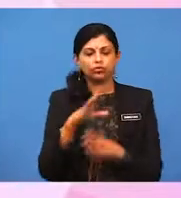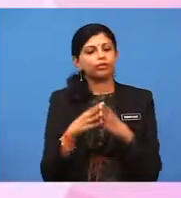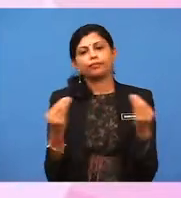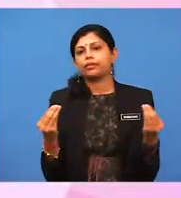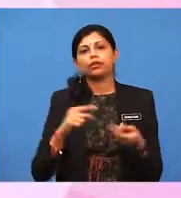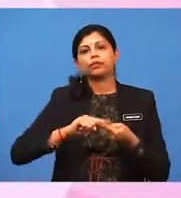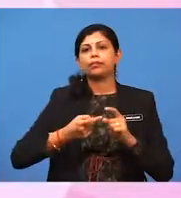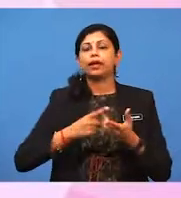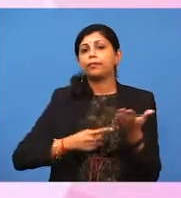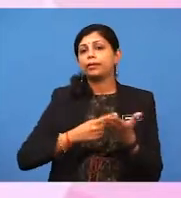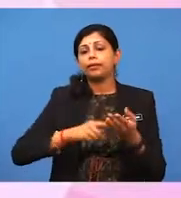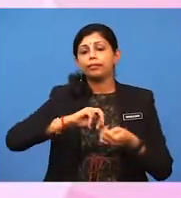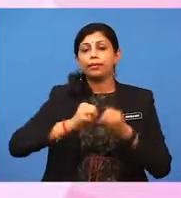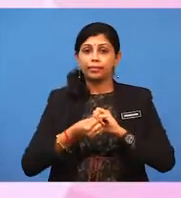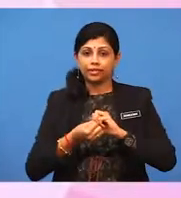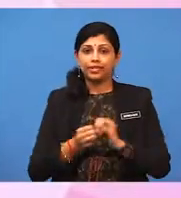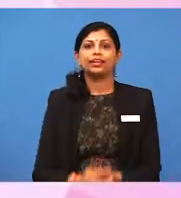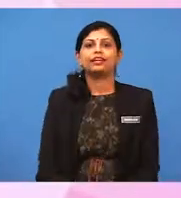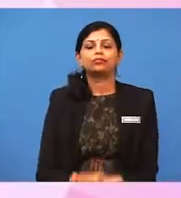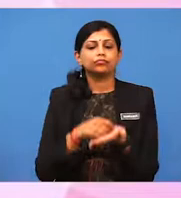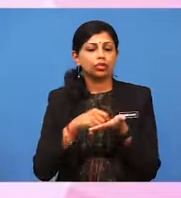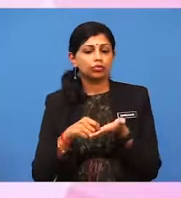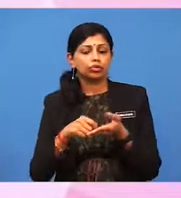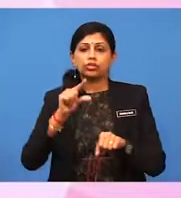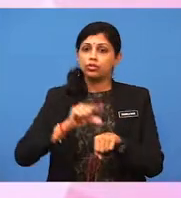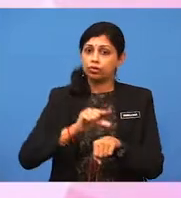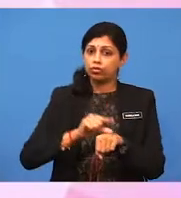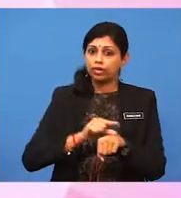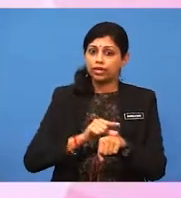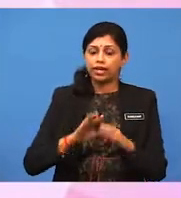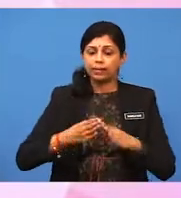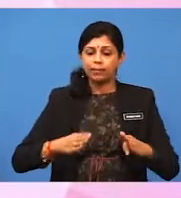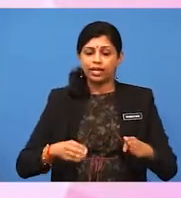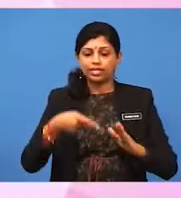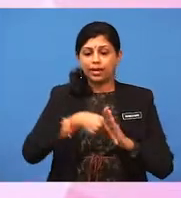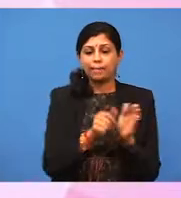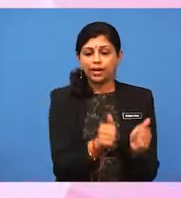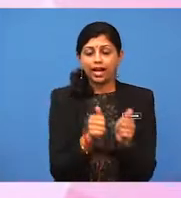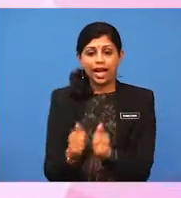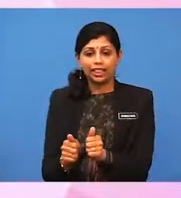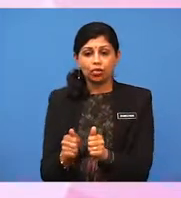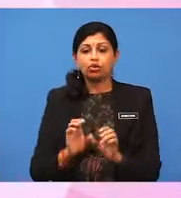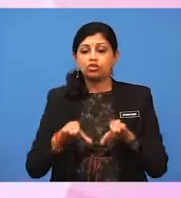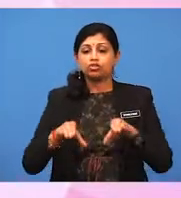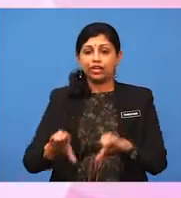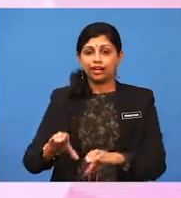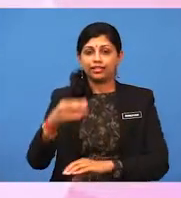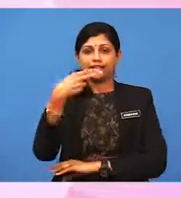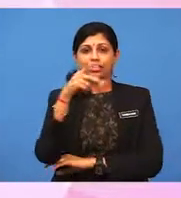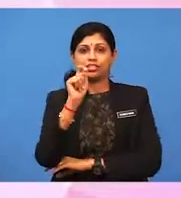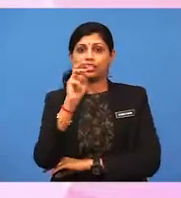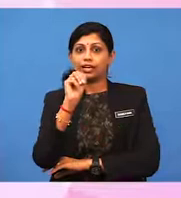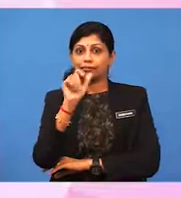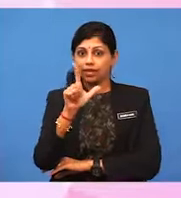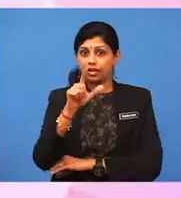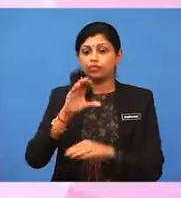masalah. Okey, kod arahan ini ditulis menggunakan bahasa pengaturcaraan seperti Scratch, HTML,